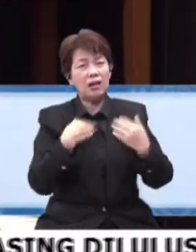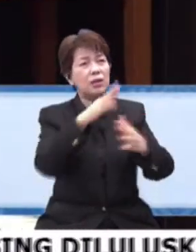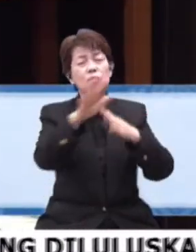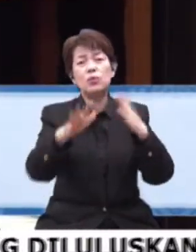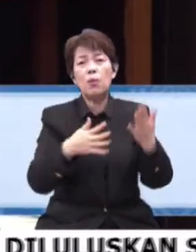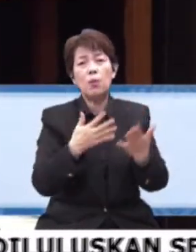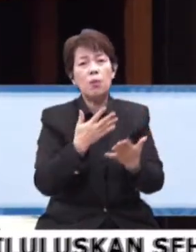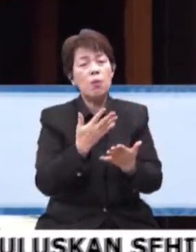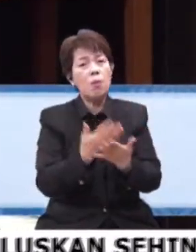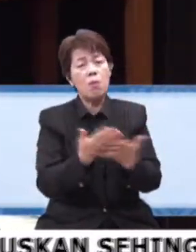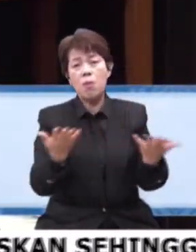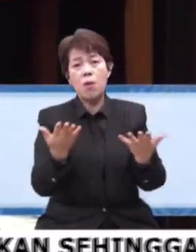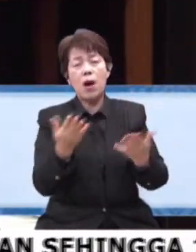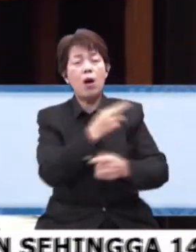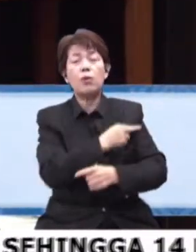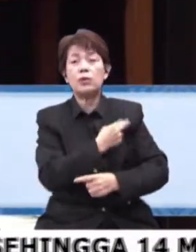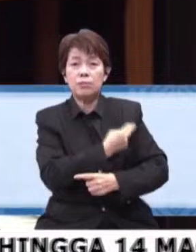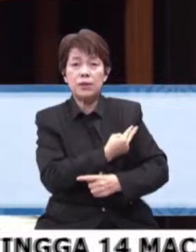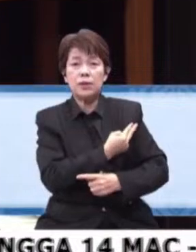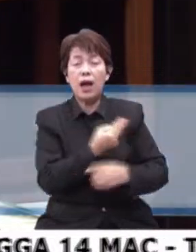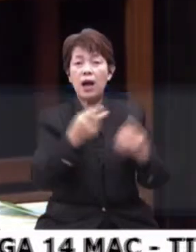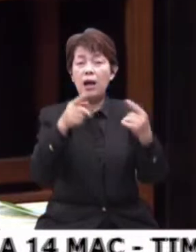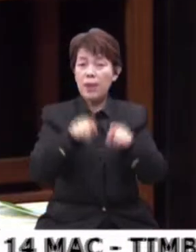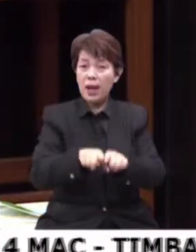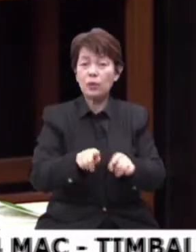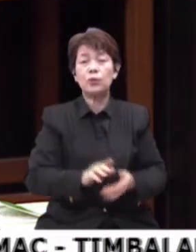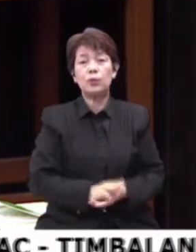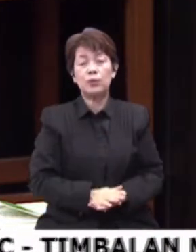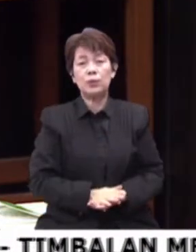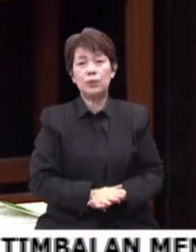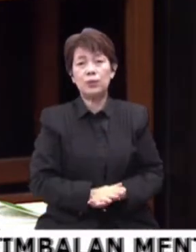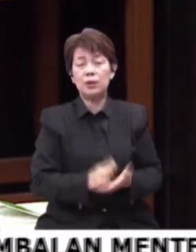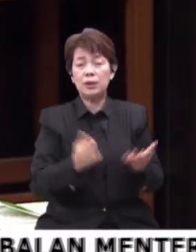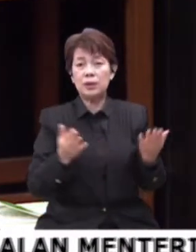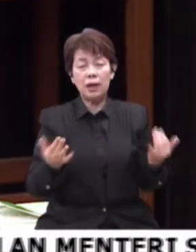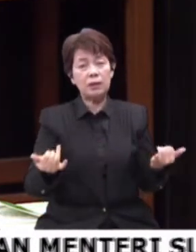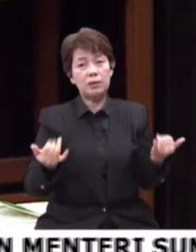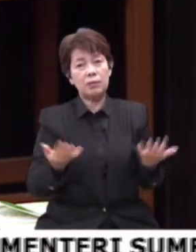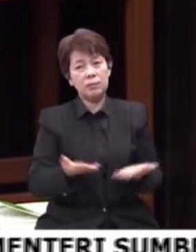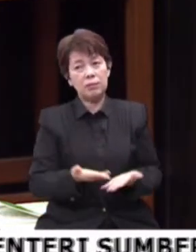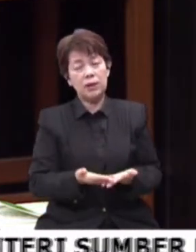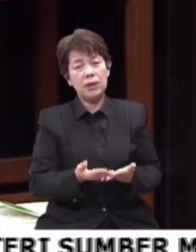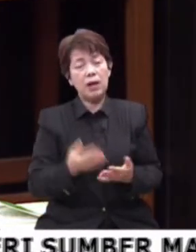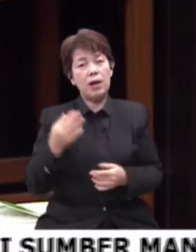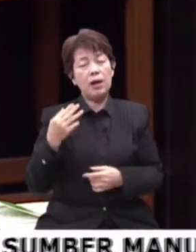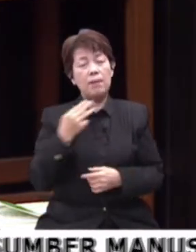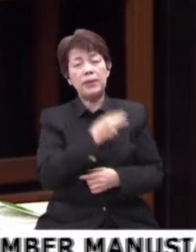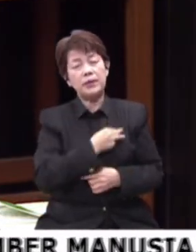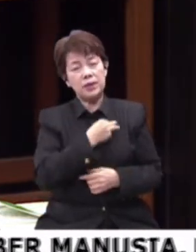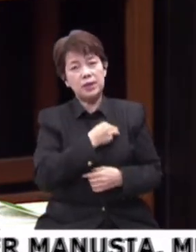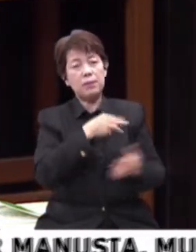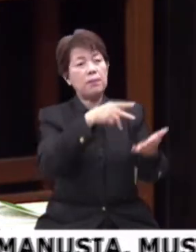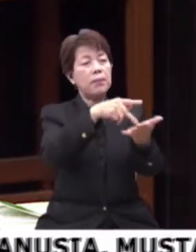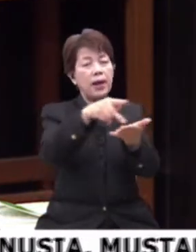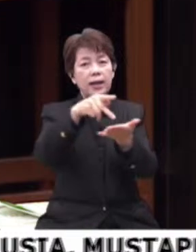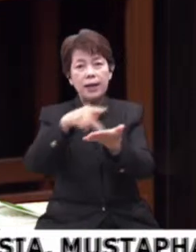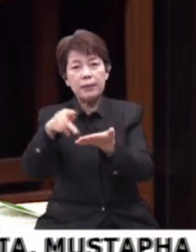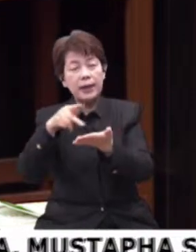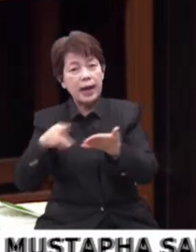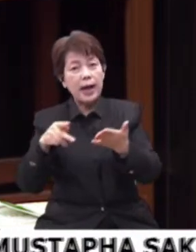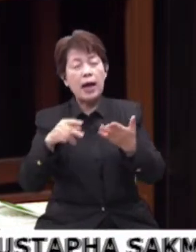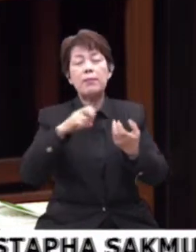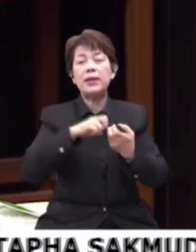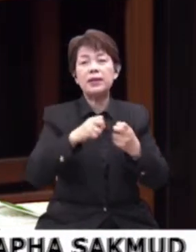dan adakah Jalan Penyelesaian yang disebut oleh menteri tadi dengan pembayaran ataupun dengan masalah